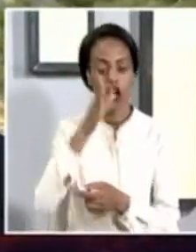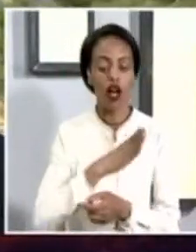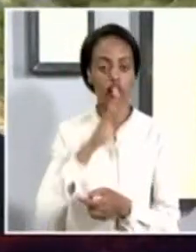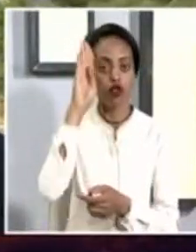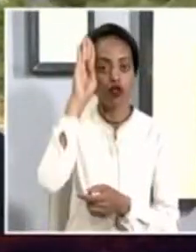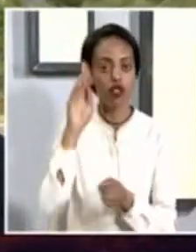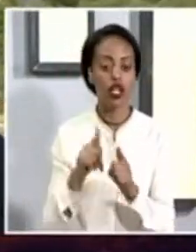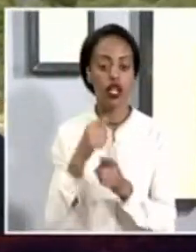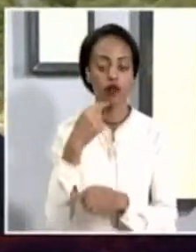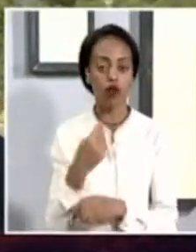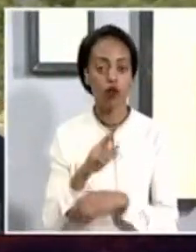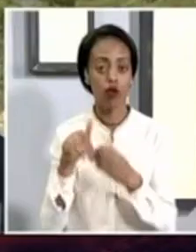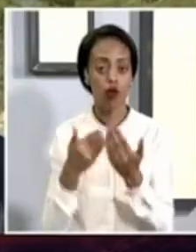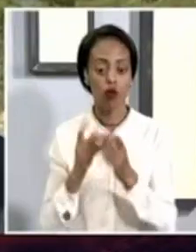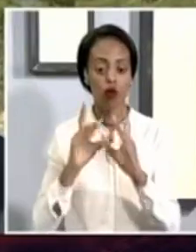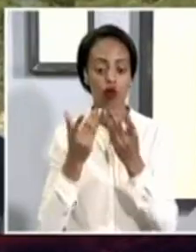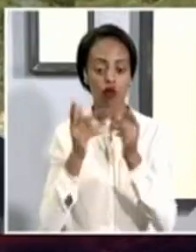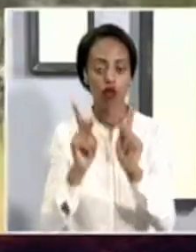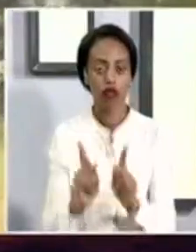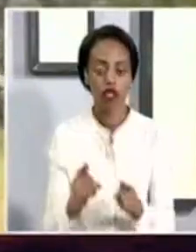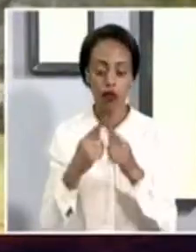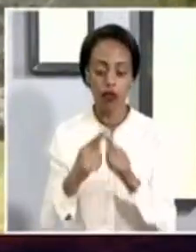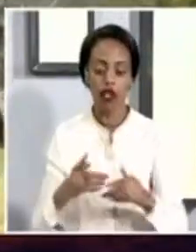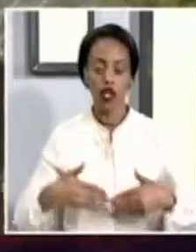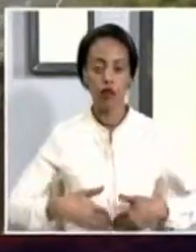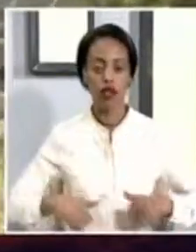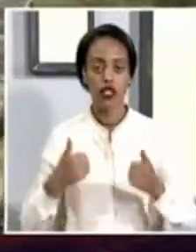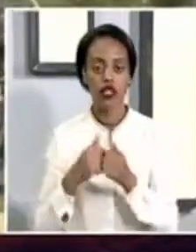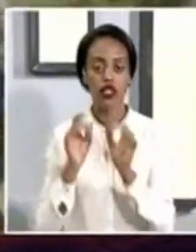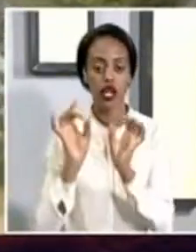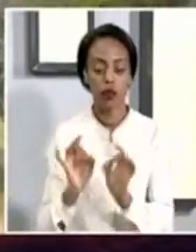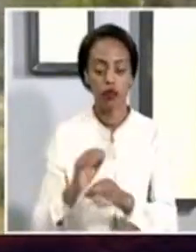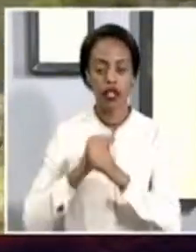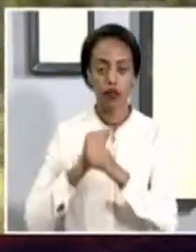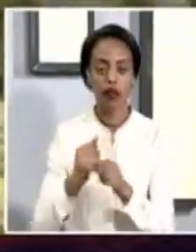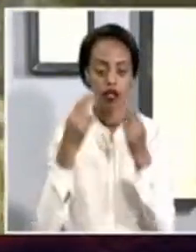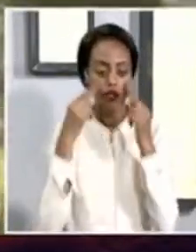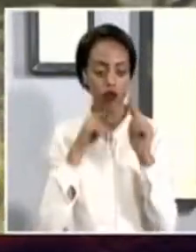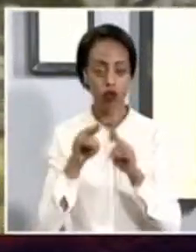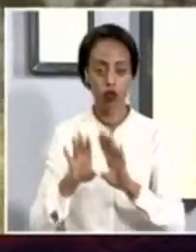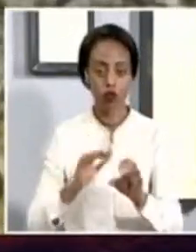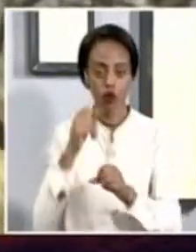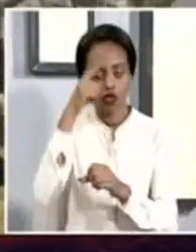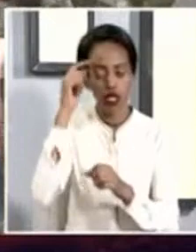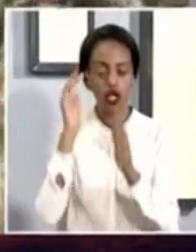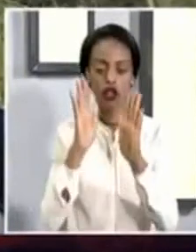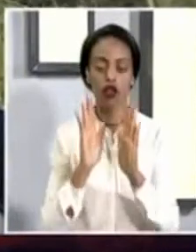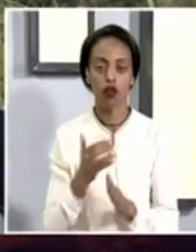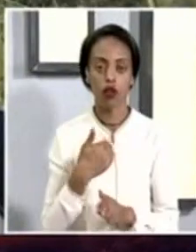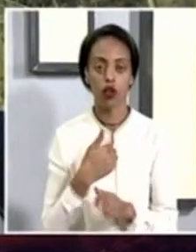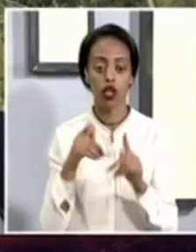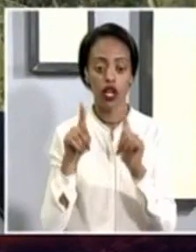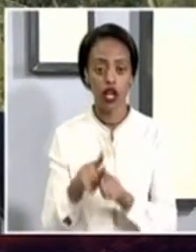መረሳ ከም ዝበልዎ ኩሉ ክፋል ሕብረተሰብ ብፍላይ መናእሰይ ነቲ ዕስለንበጣ ንምምካት ዘርእይዎ ዘለዉ ፃዕሪ ንኢዶም ኣለዉ ከም